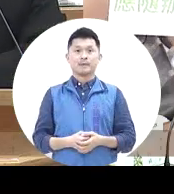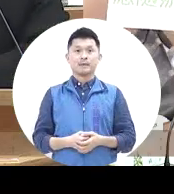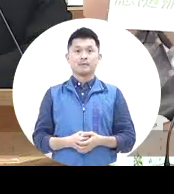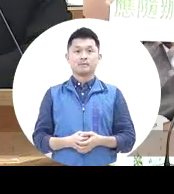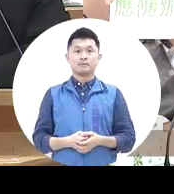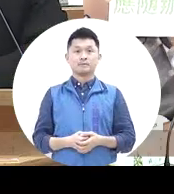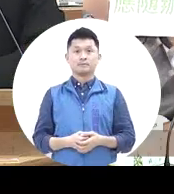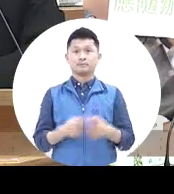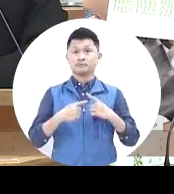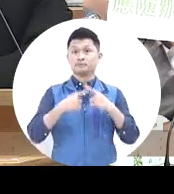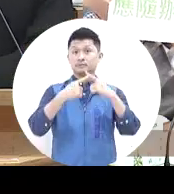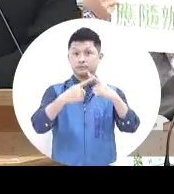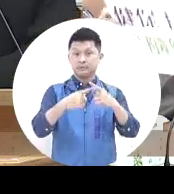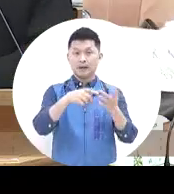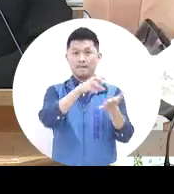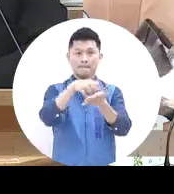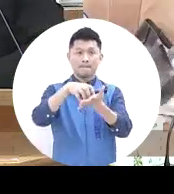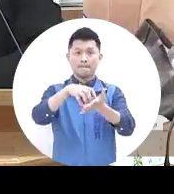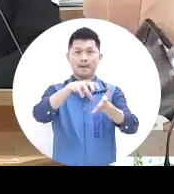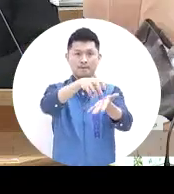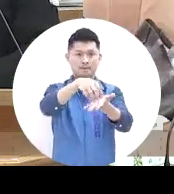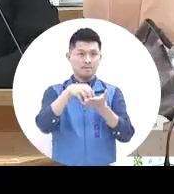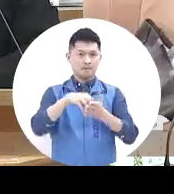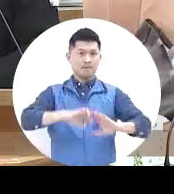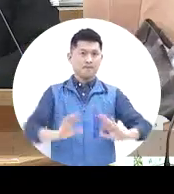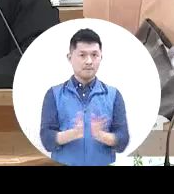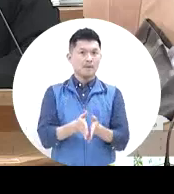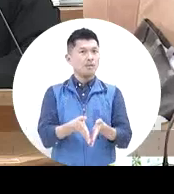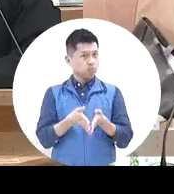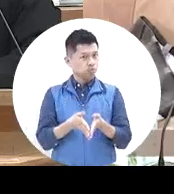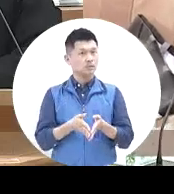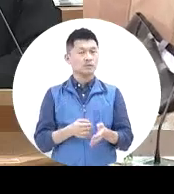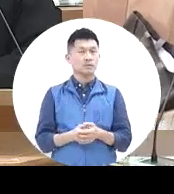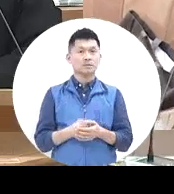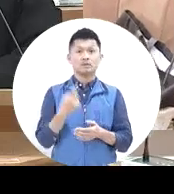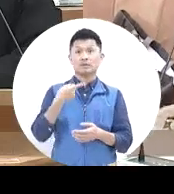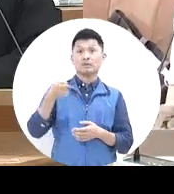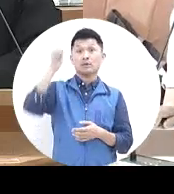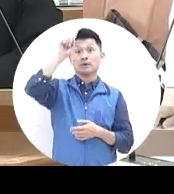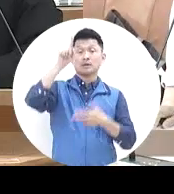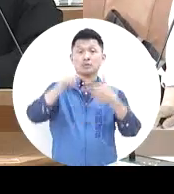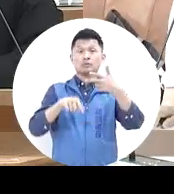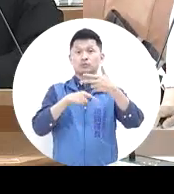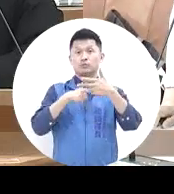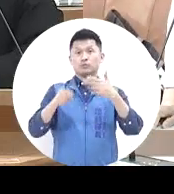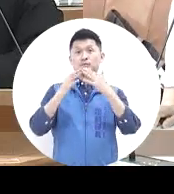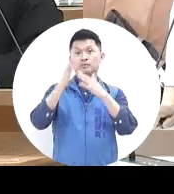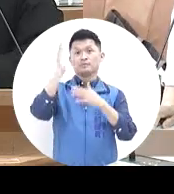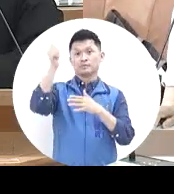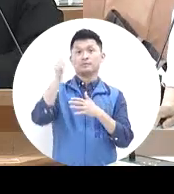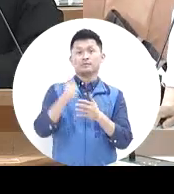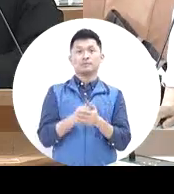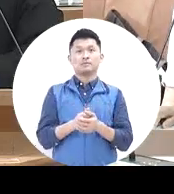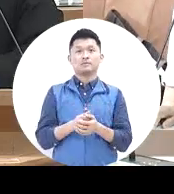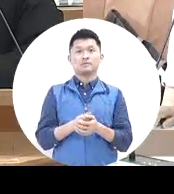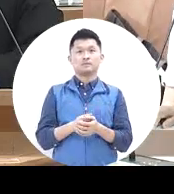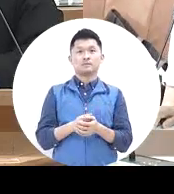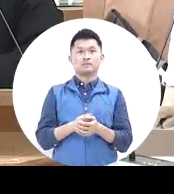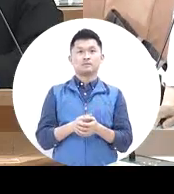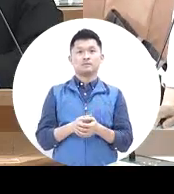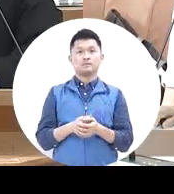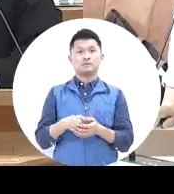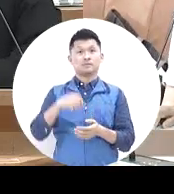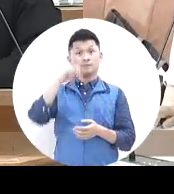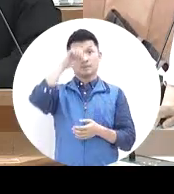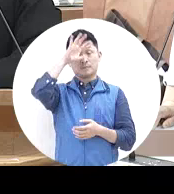随办随领。我会记得伫个顶届朱立伦市长任内，就是无党